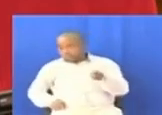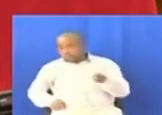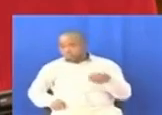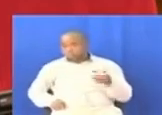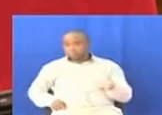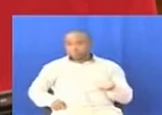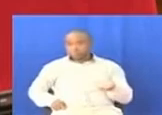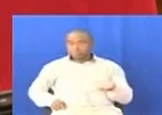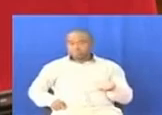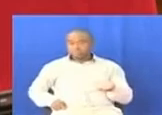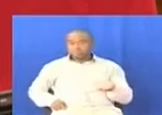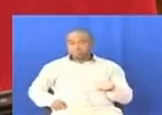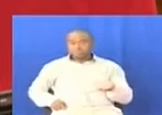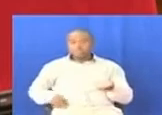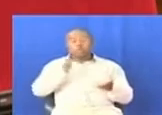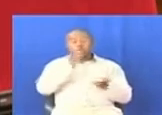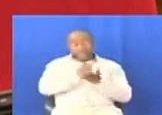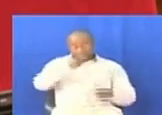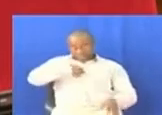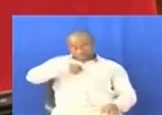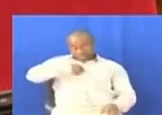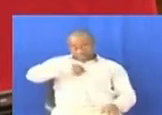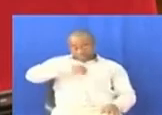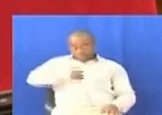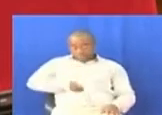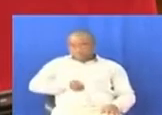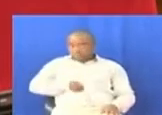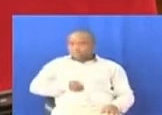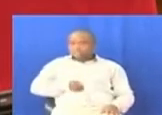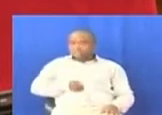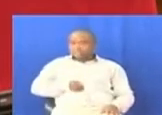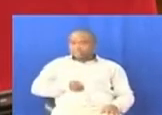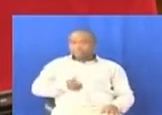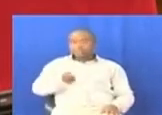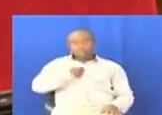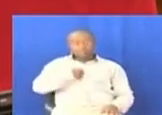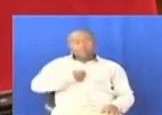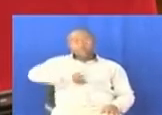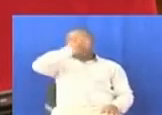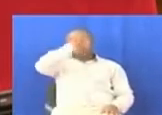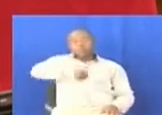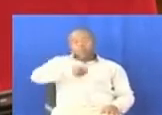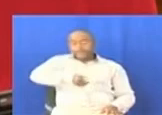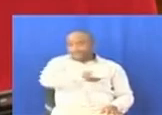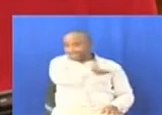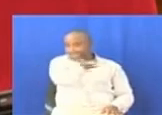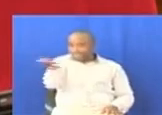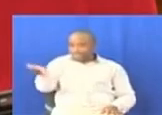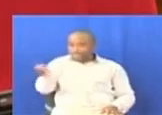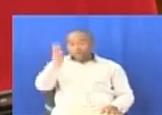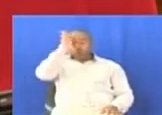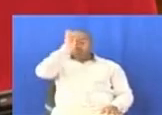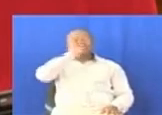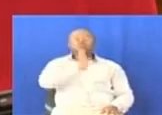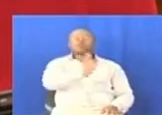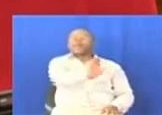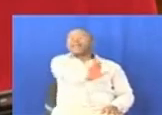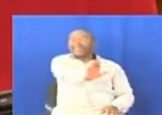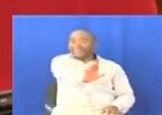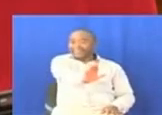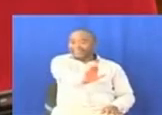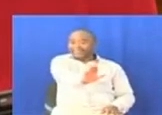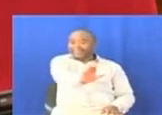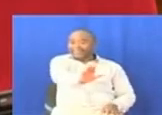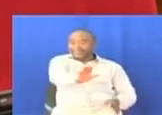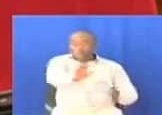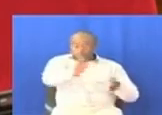kweli mimi mwenyewe nasema kuwa nawapongeza wazazi wake waliomzaa na kumleta